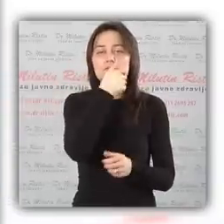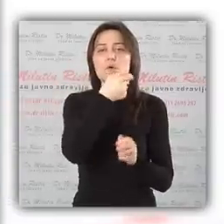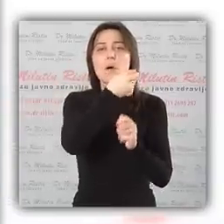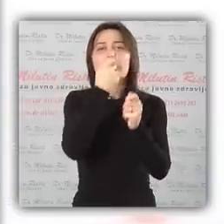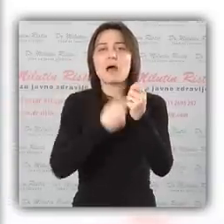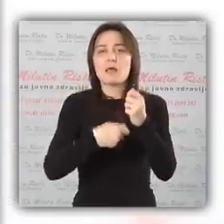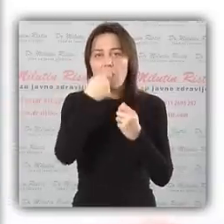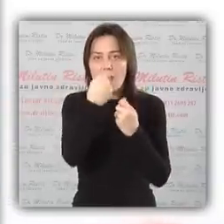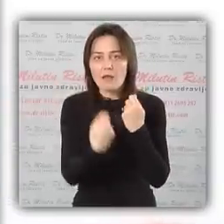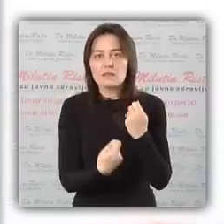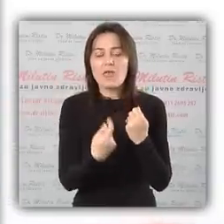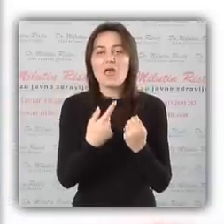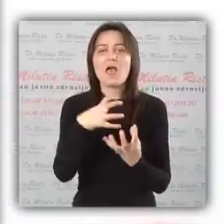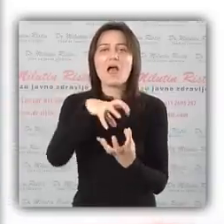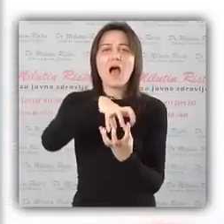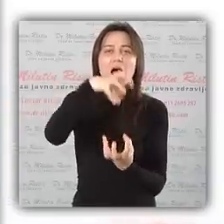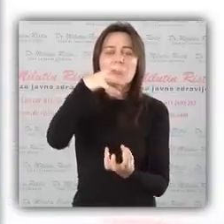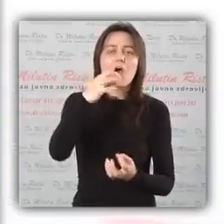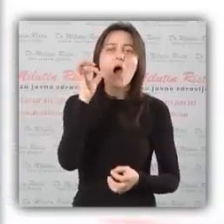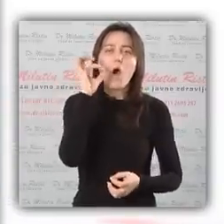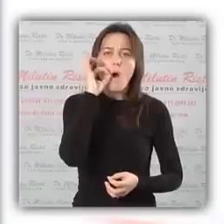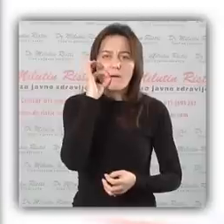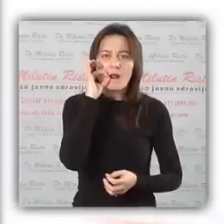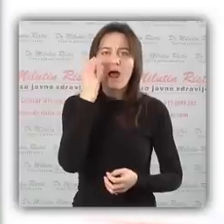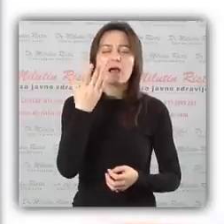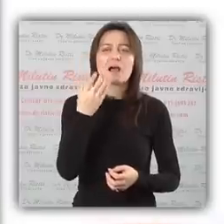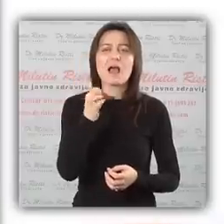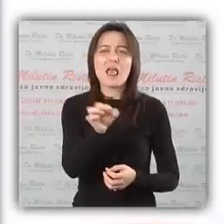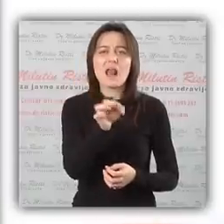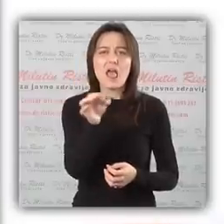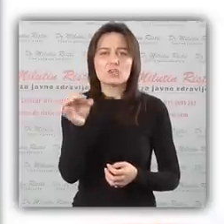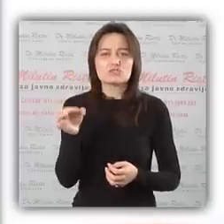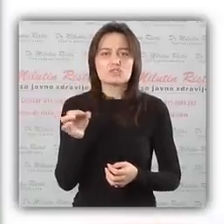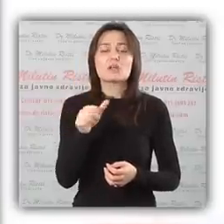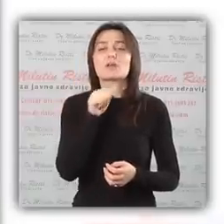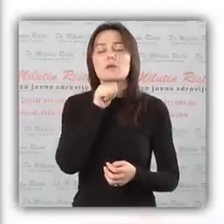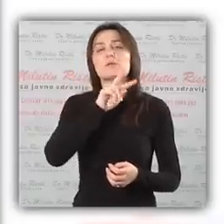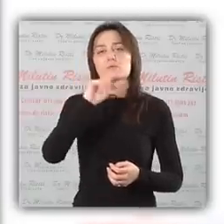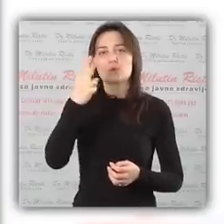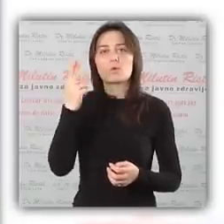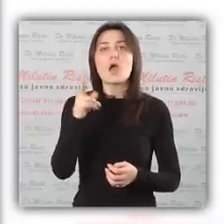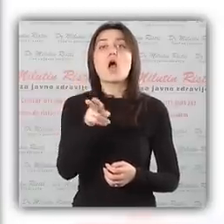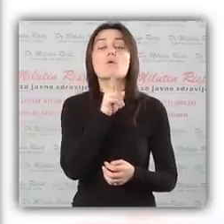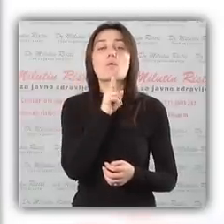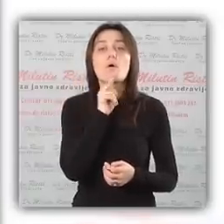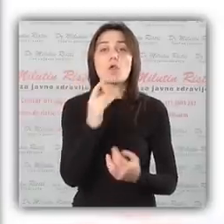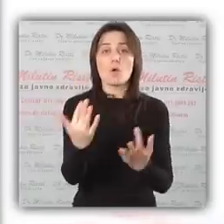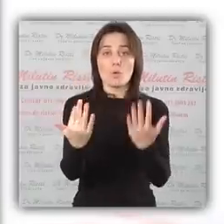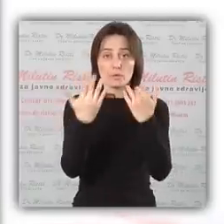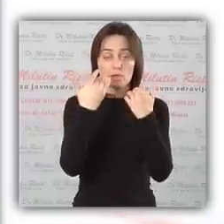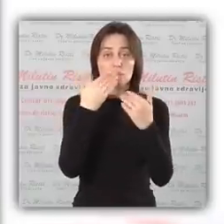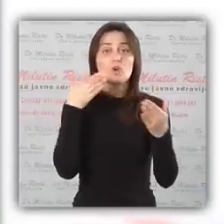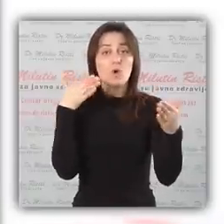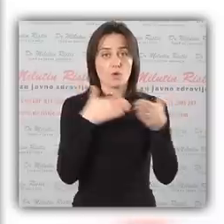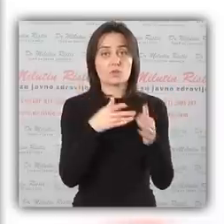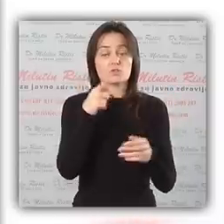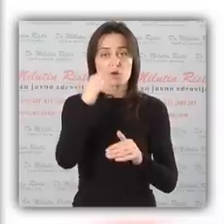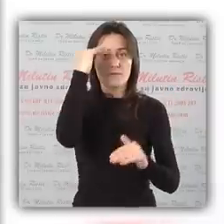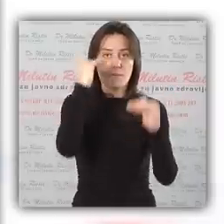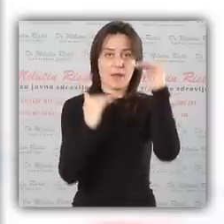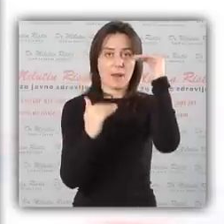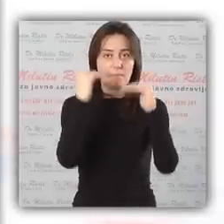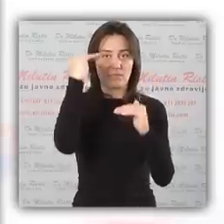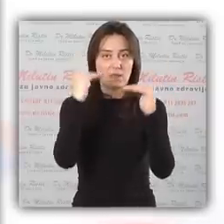namirnice kao što su banana, ananas, orasi, lešnici itd. koji utiču